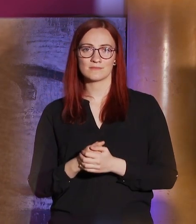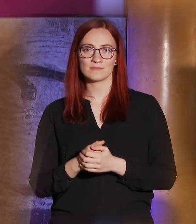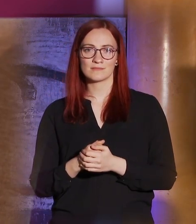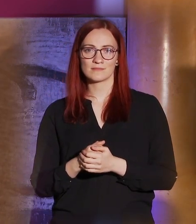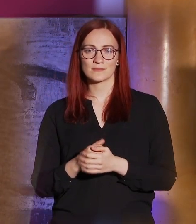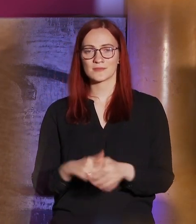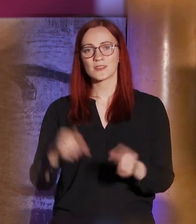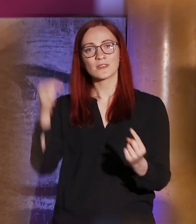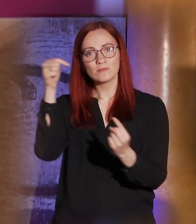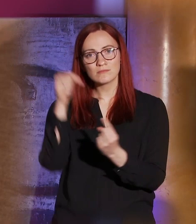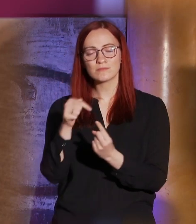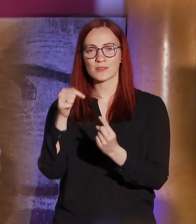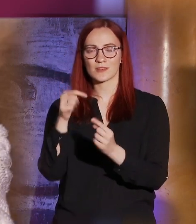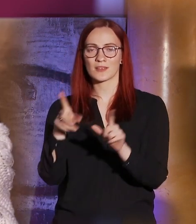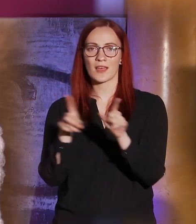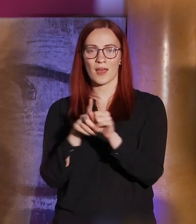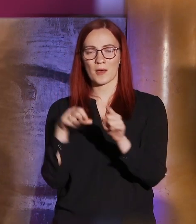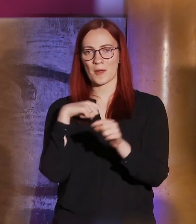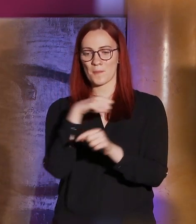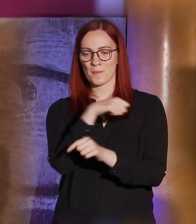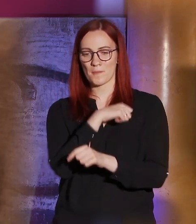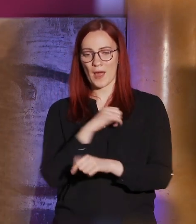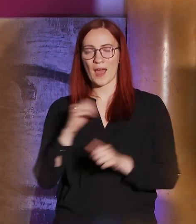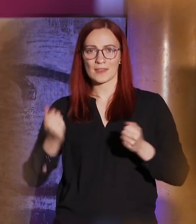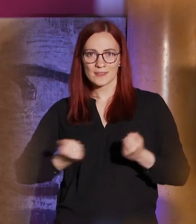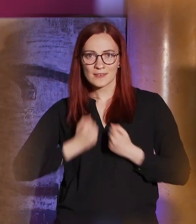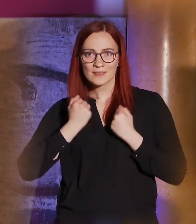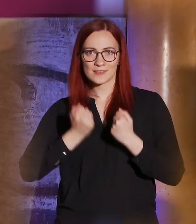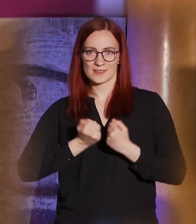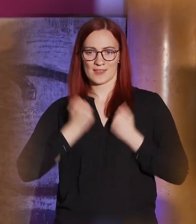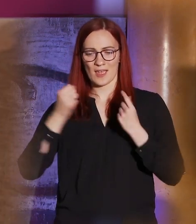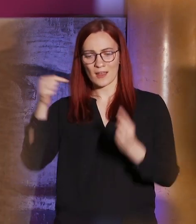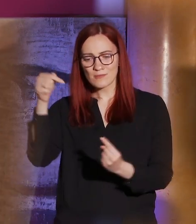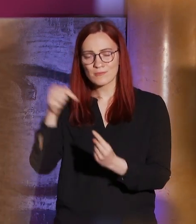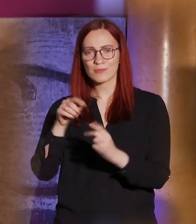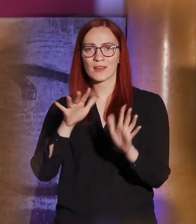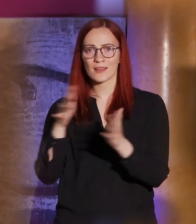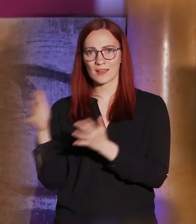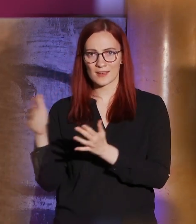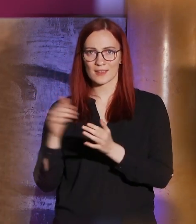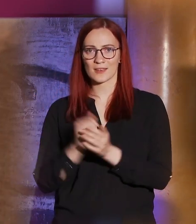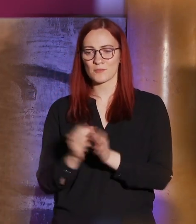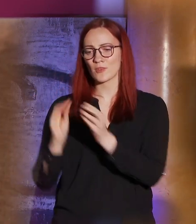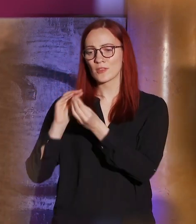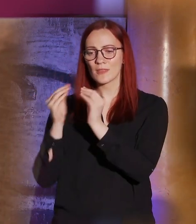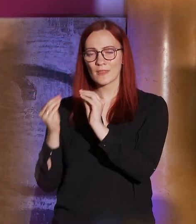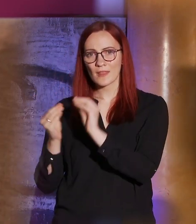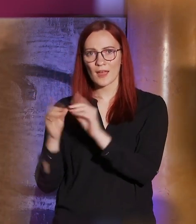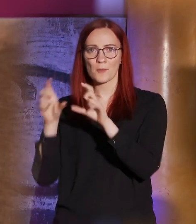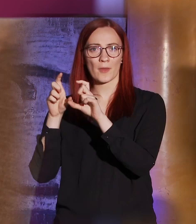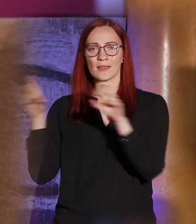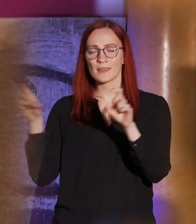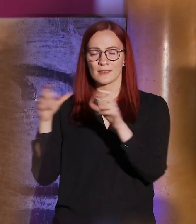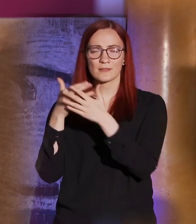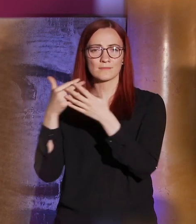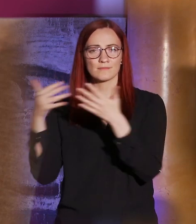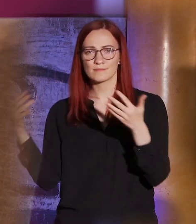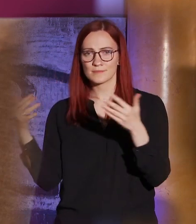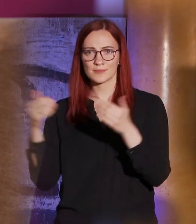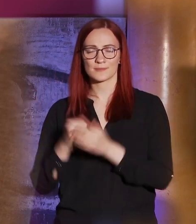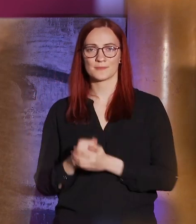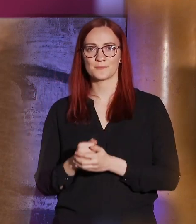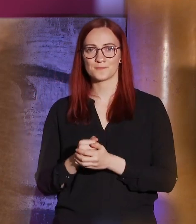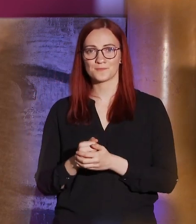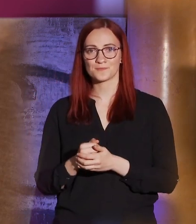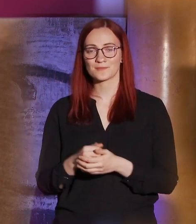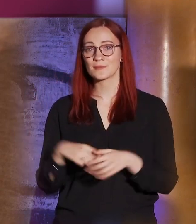derinam kartu su patys bandom irgi išspręsti, tarėmės su institucijom, o